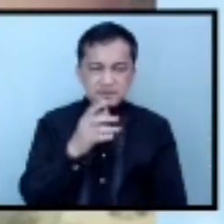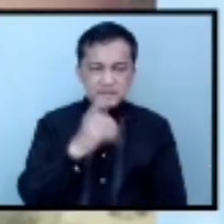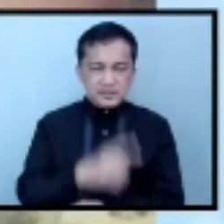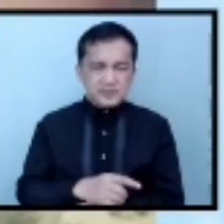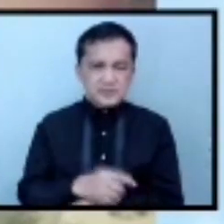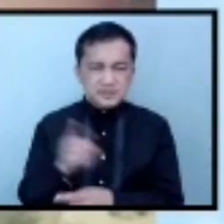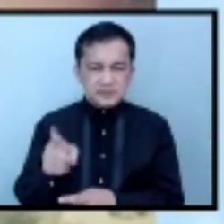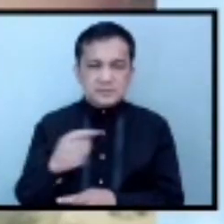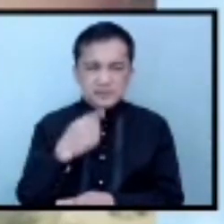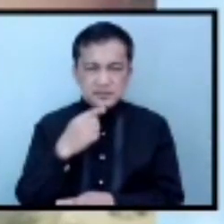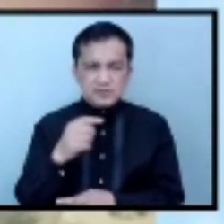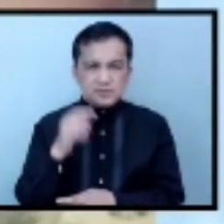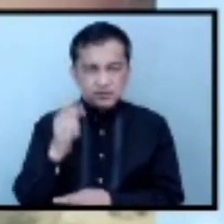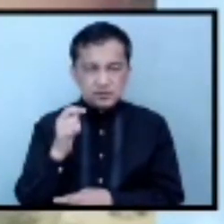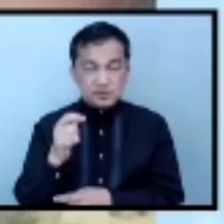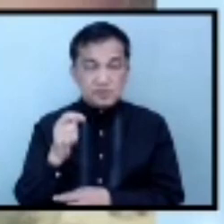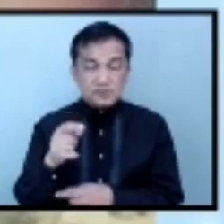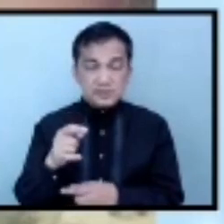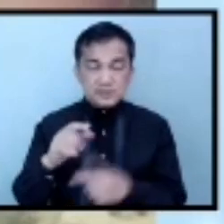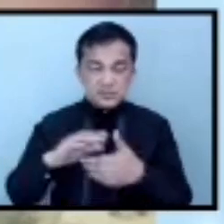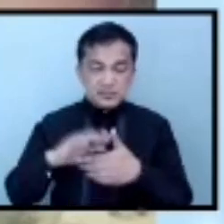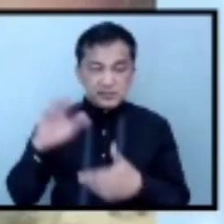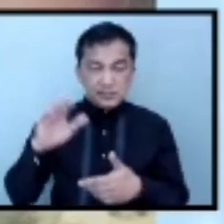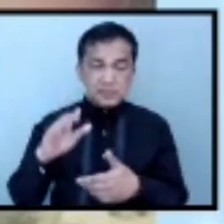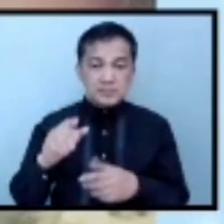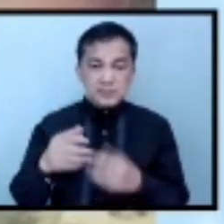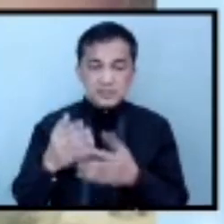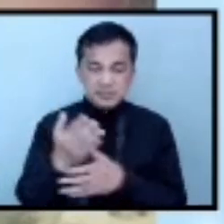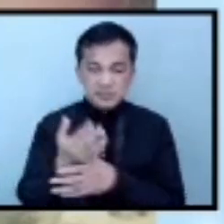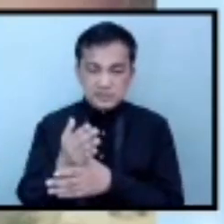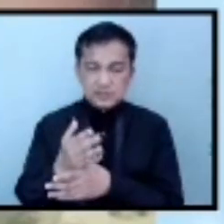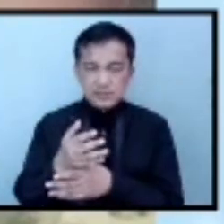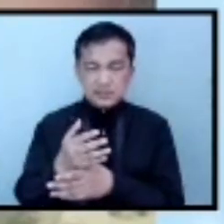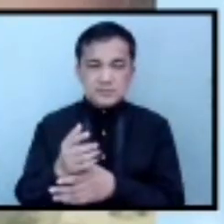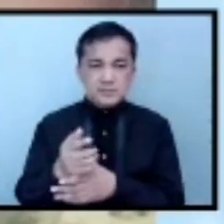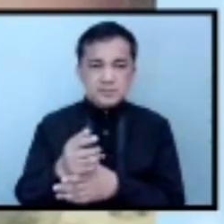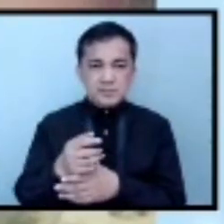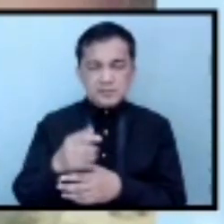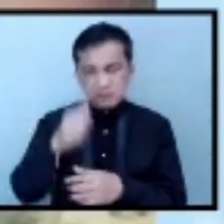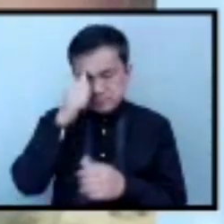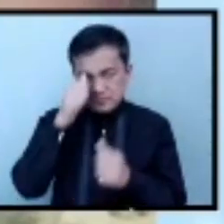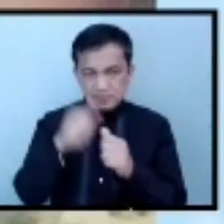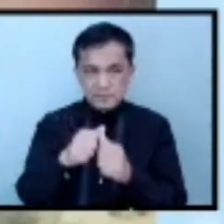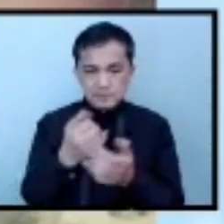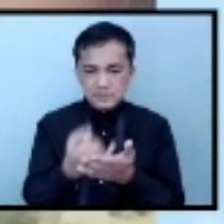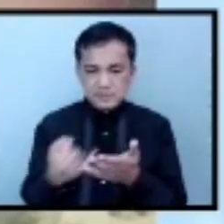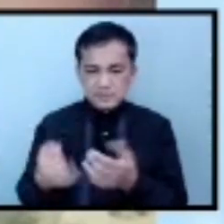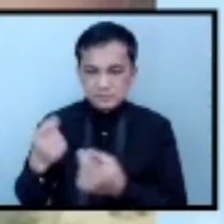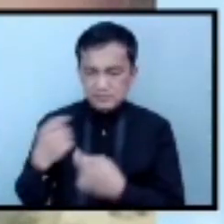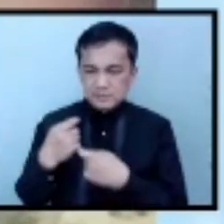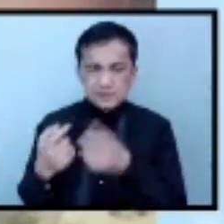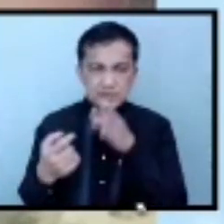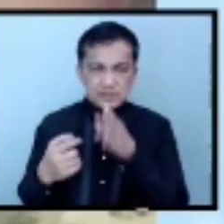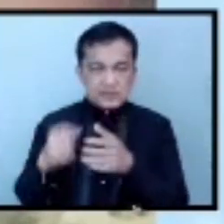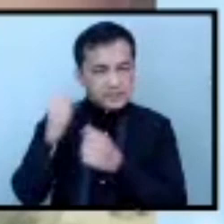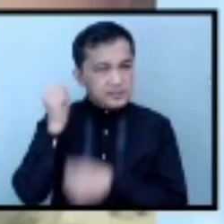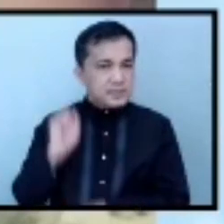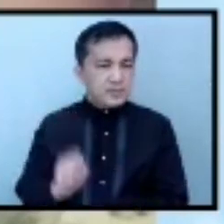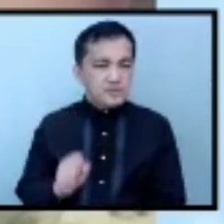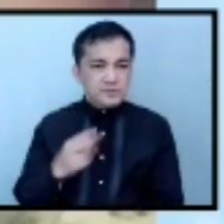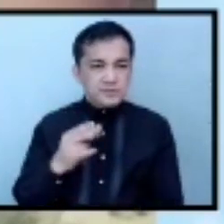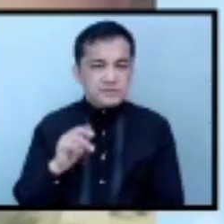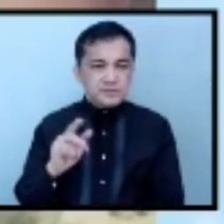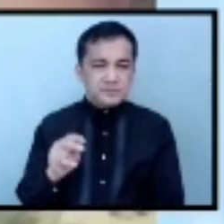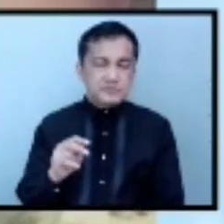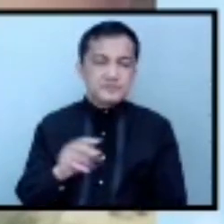YouTube vlog si Casey para i-share ang ilan sa memorable items na natanggap niya mula sa kanyang ina na si Sharon. Kabilang sa kanyang